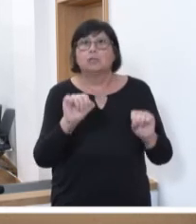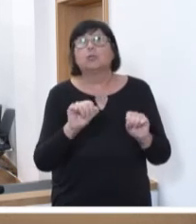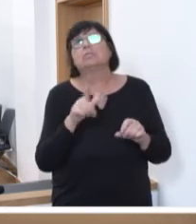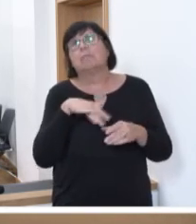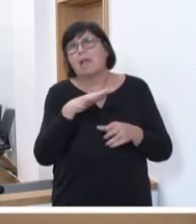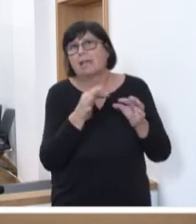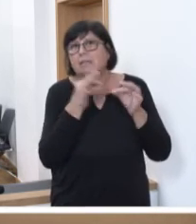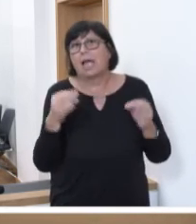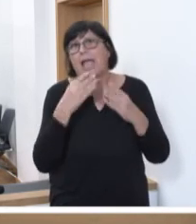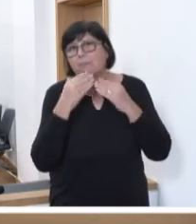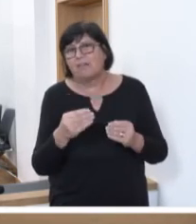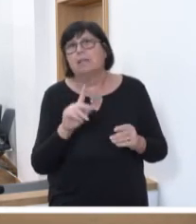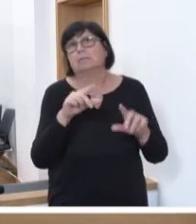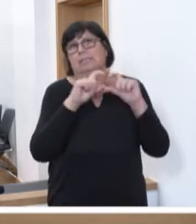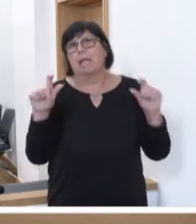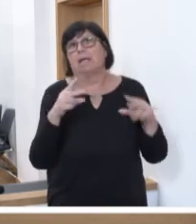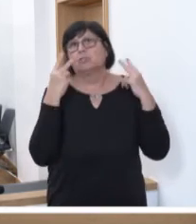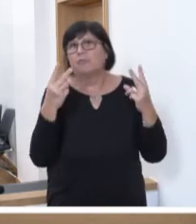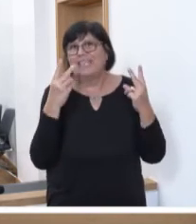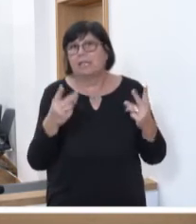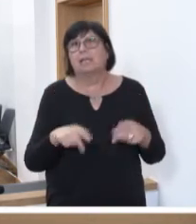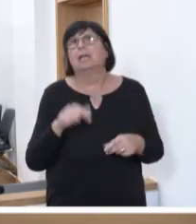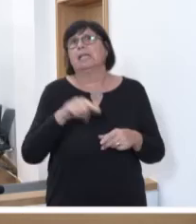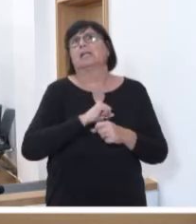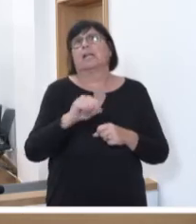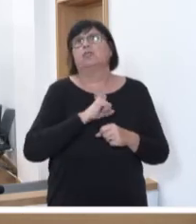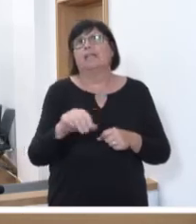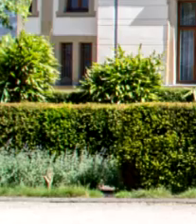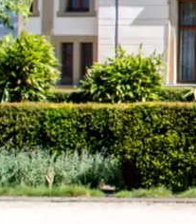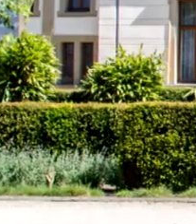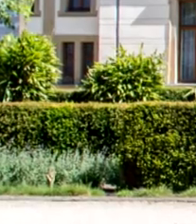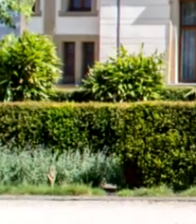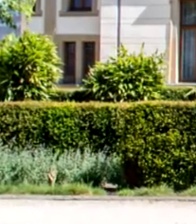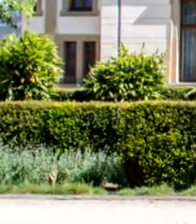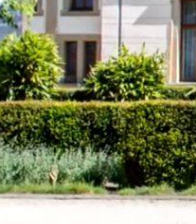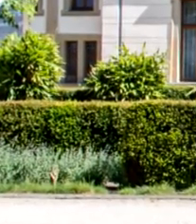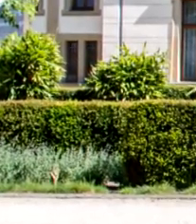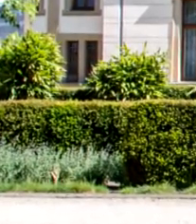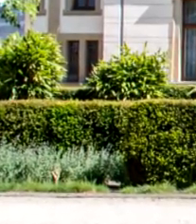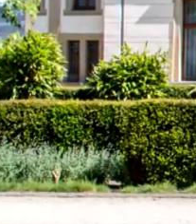Denn das Thema ist zu wichtig, um es hier in dieser Geschwindigkeit abzuhandeln. Vielen Dank.